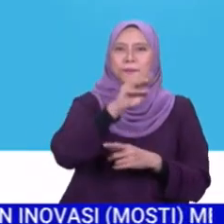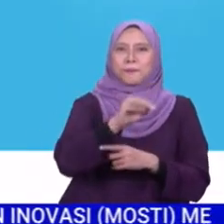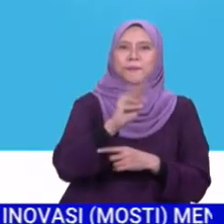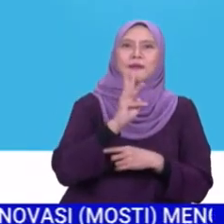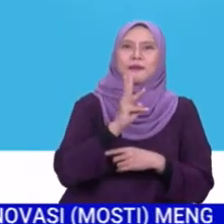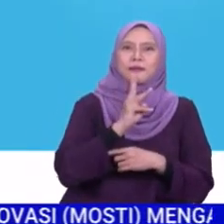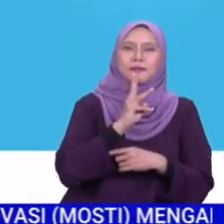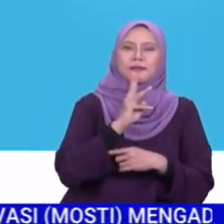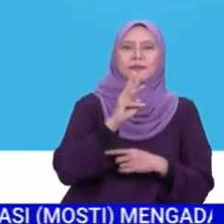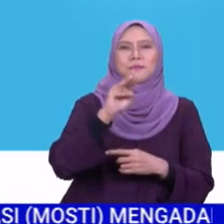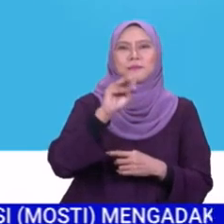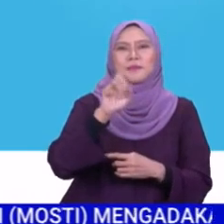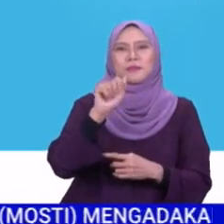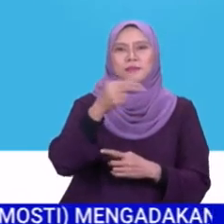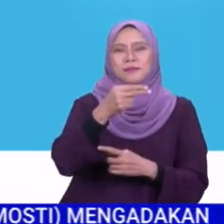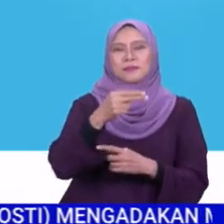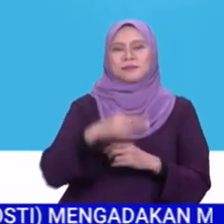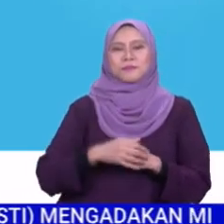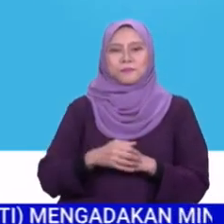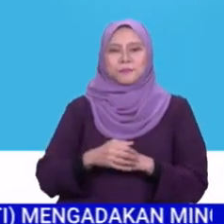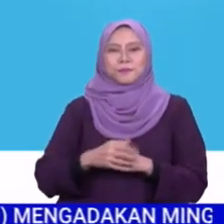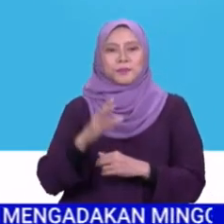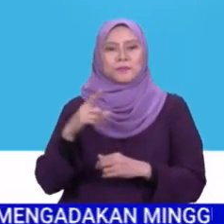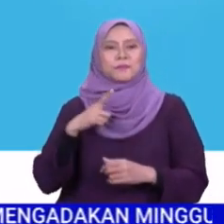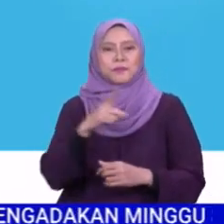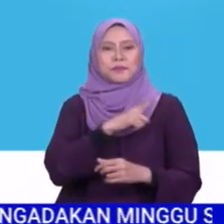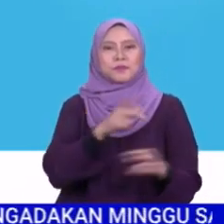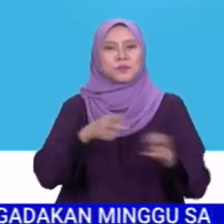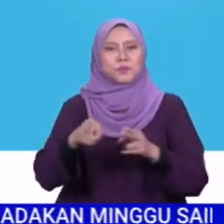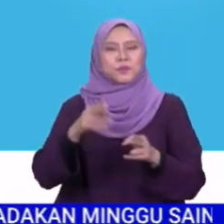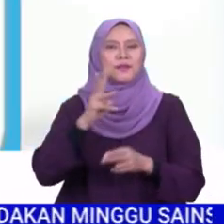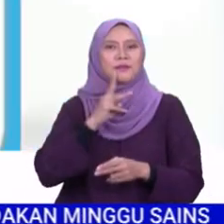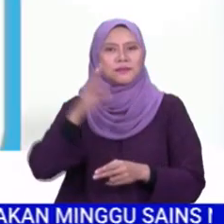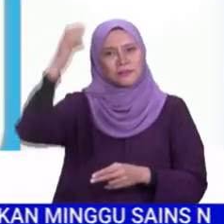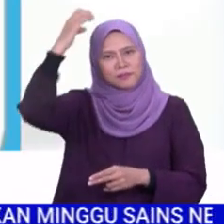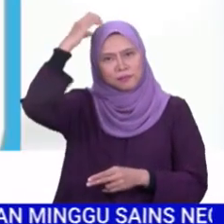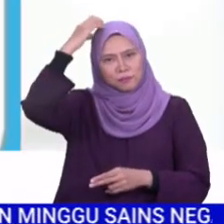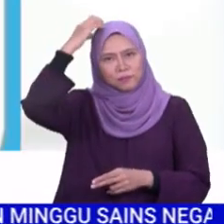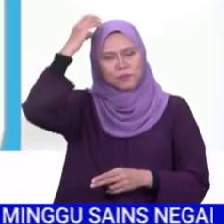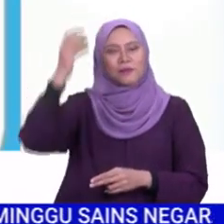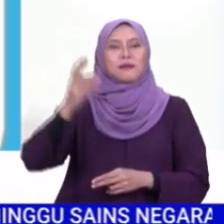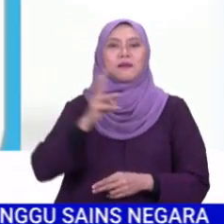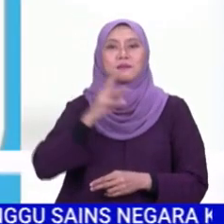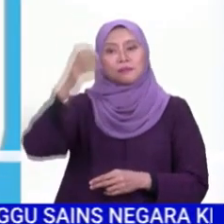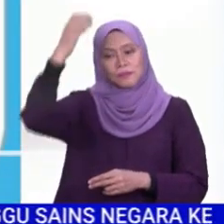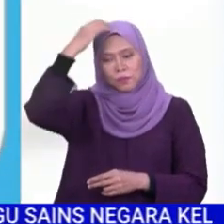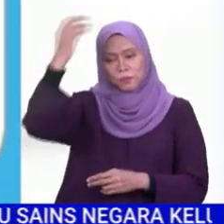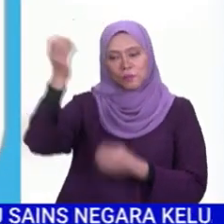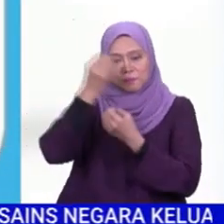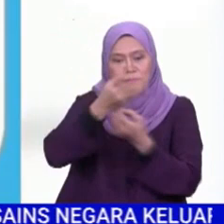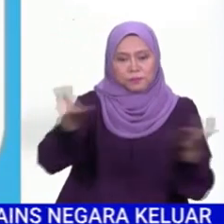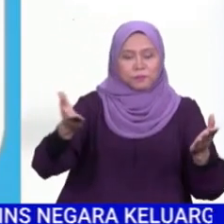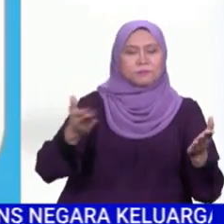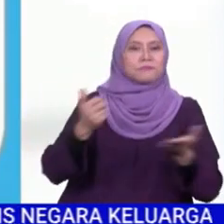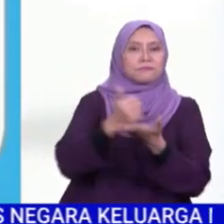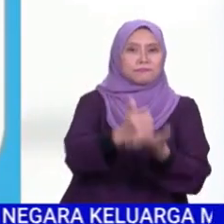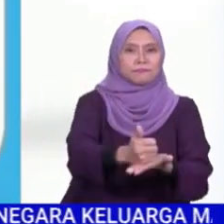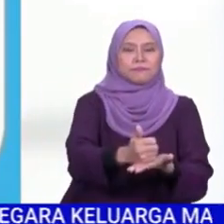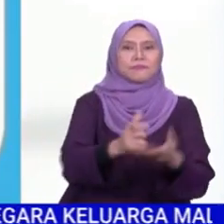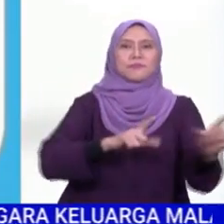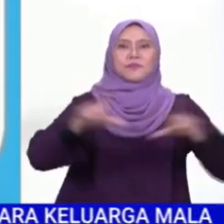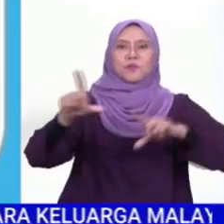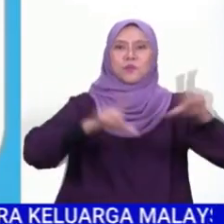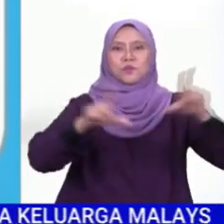hiley sebagaimana dilaporkan dalam kenyataan Rasmi lembaga urusai selango Duos Islam walaupun bantuan alternatif melalui